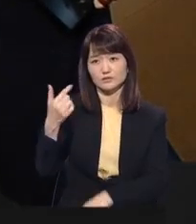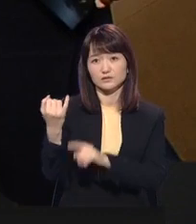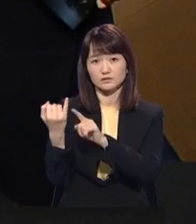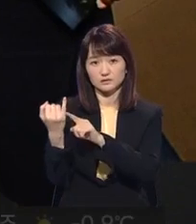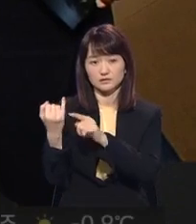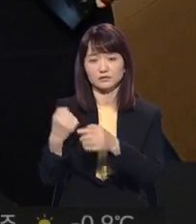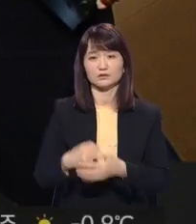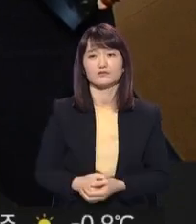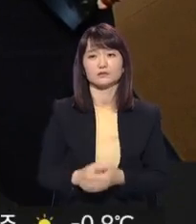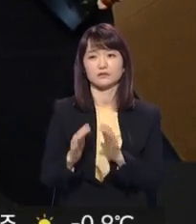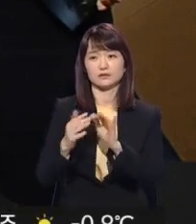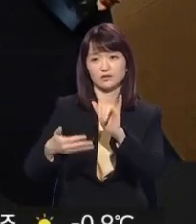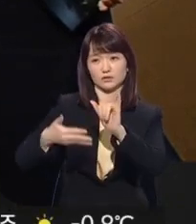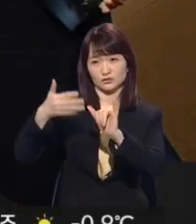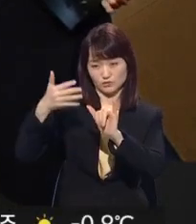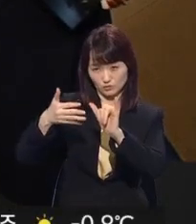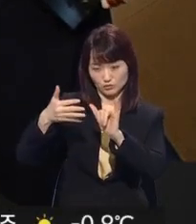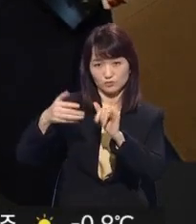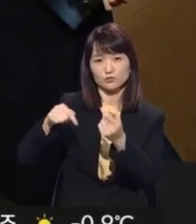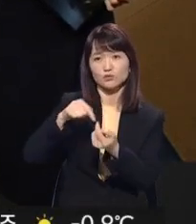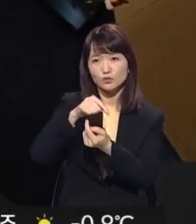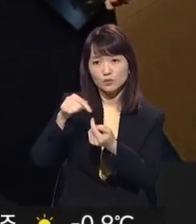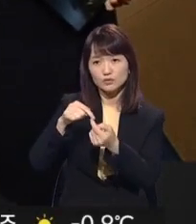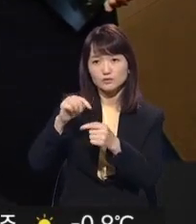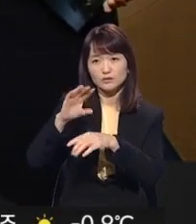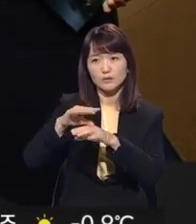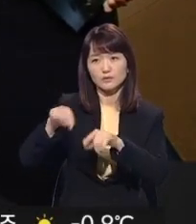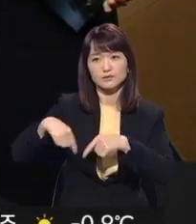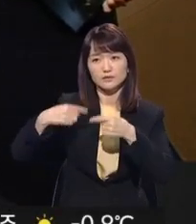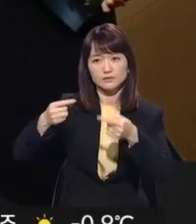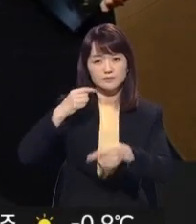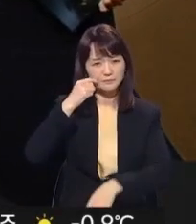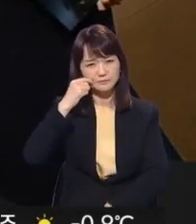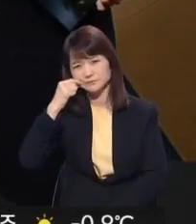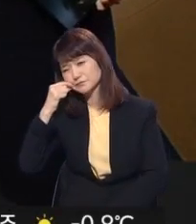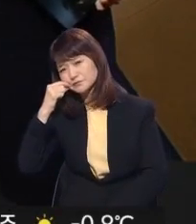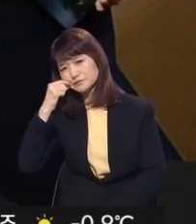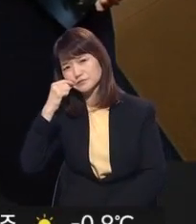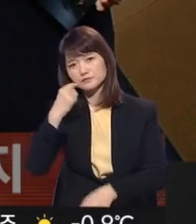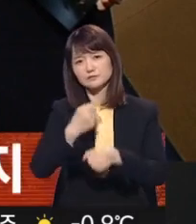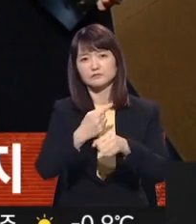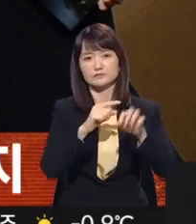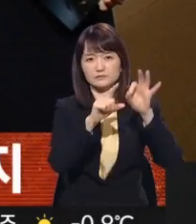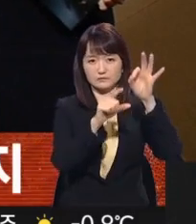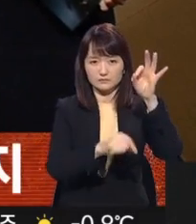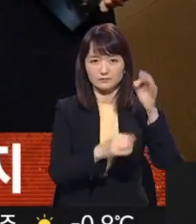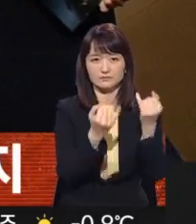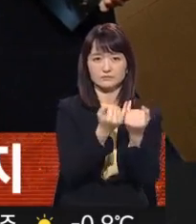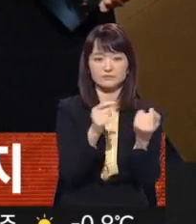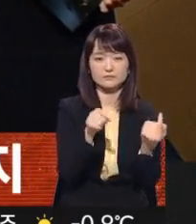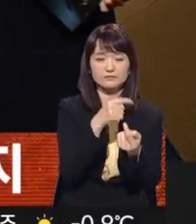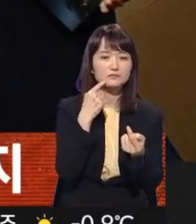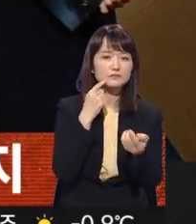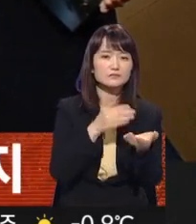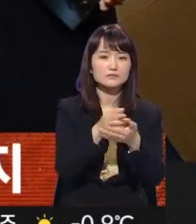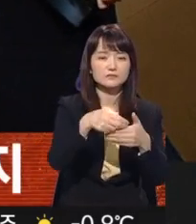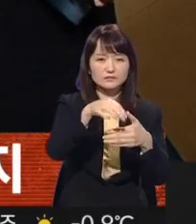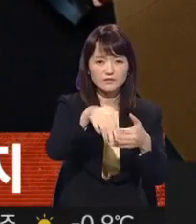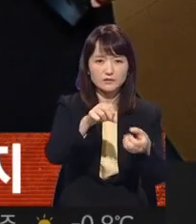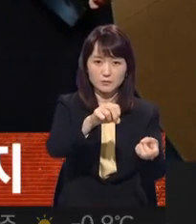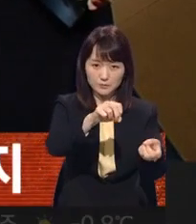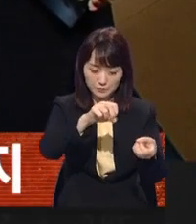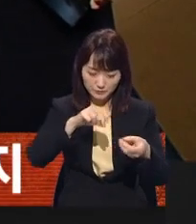출연하면서 높은 인지도를 얻었는데요 지난해 10월 그녀가 운영하는 치과 앞으로 한 통의 편지가 왔습니다